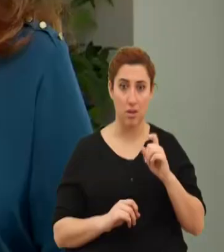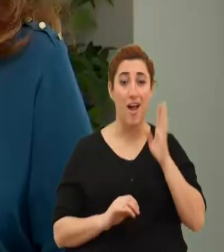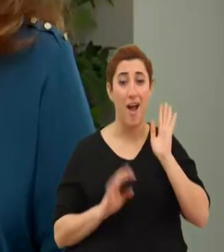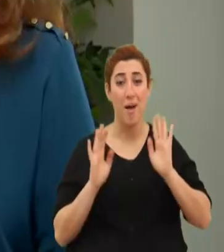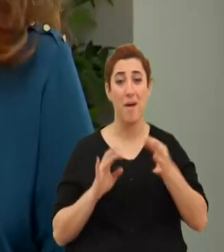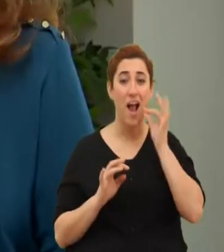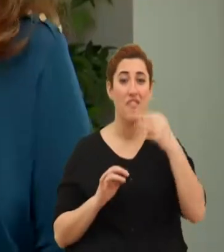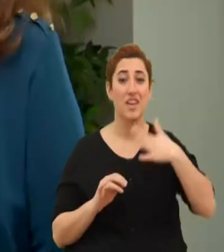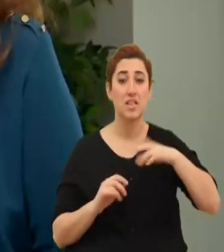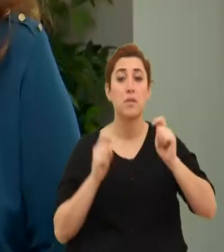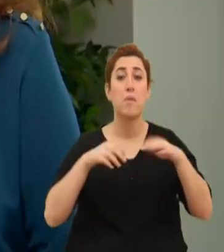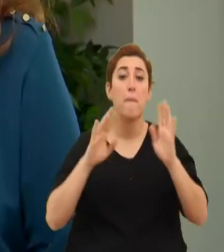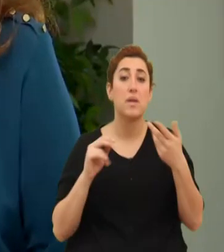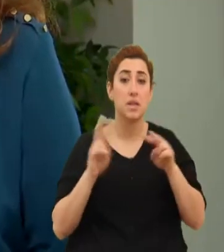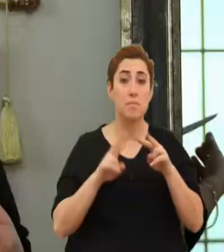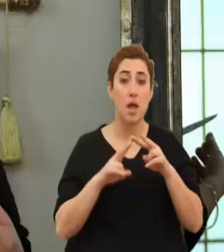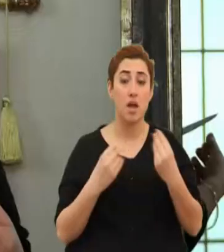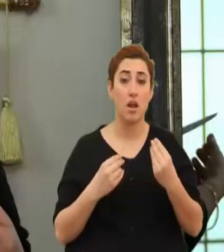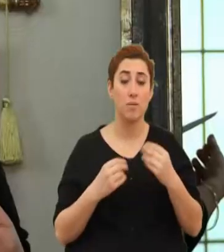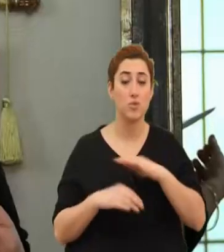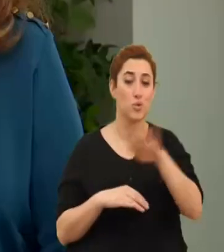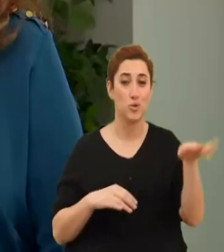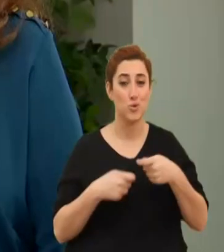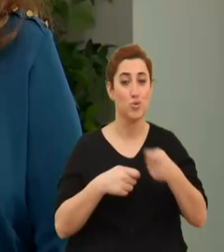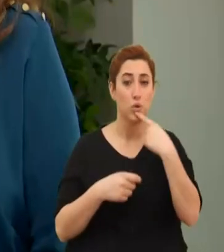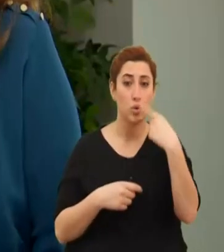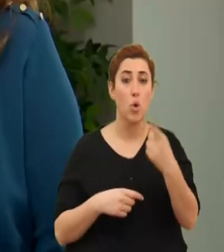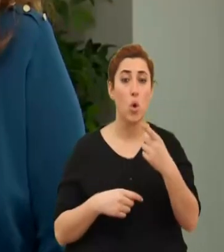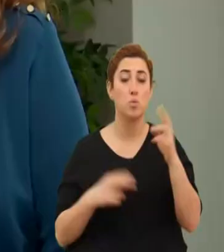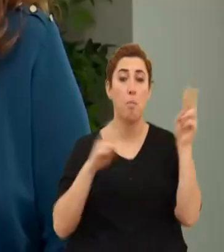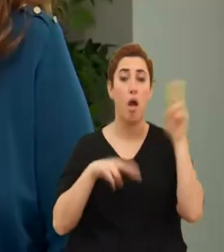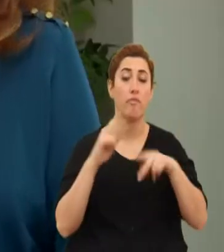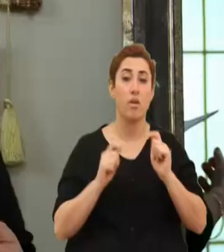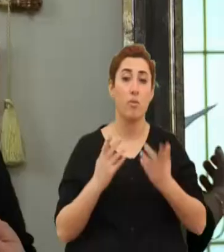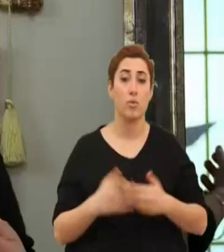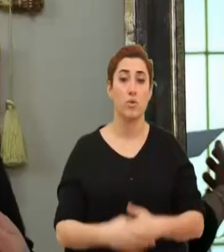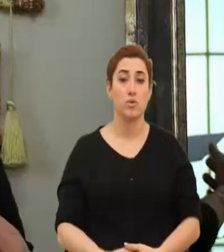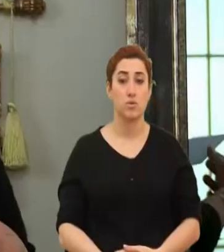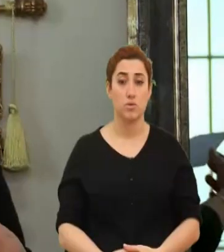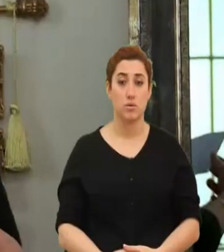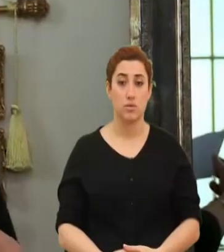Ama kahve istedik, yapmadın Meryem'ciğim. Ortalığı süpür diyoruz. Bahane buluyorsun.